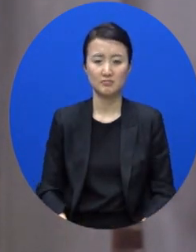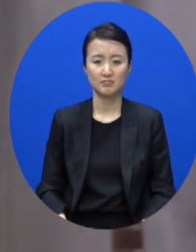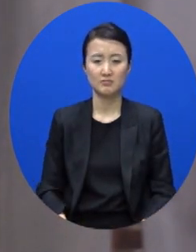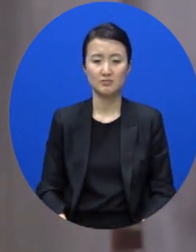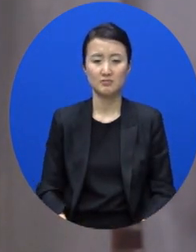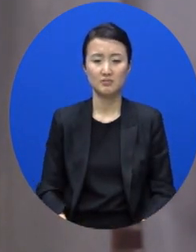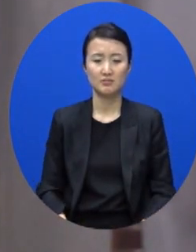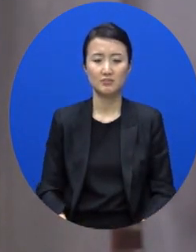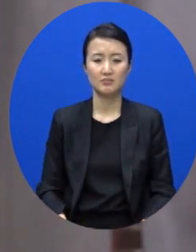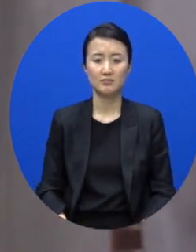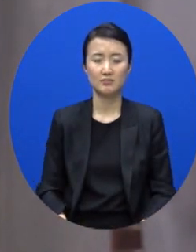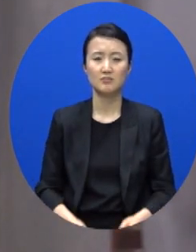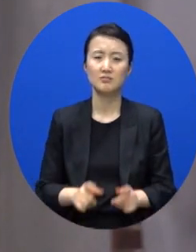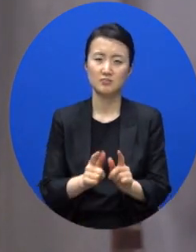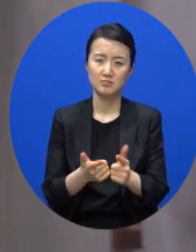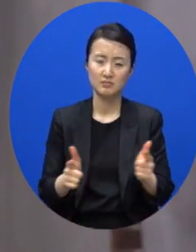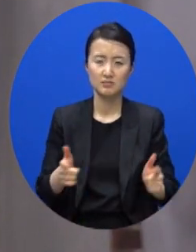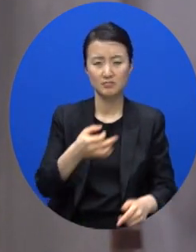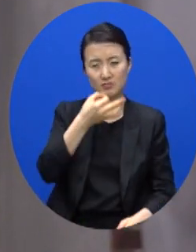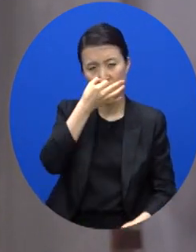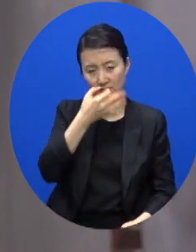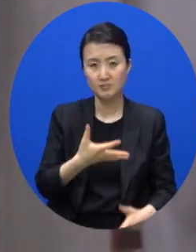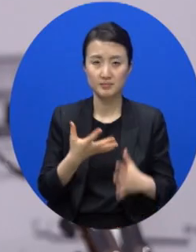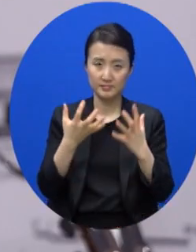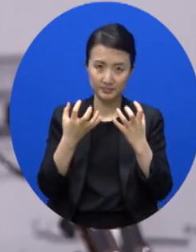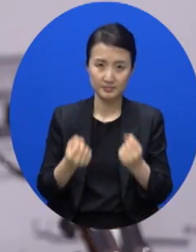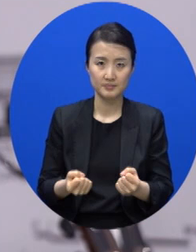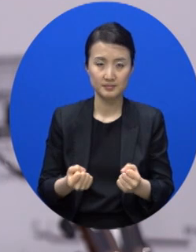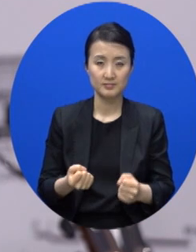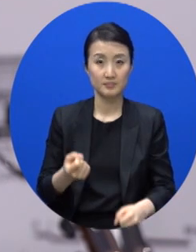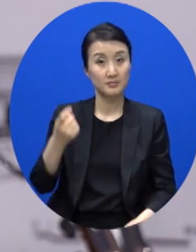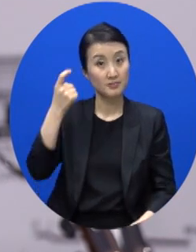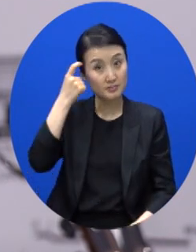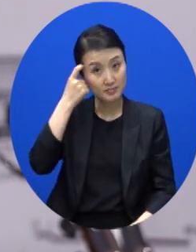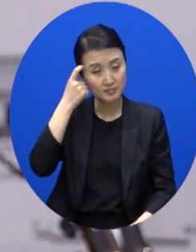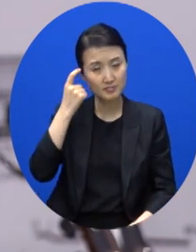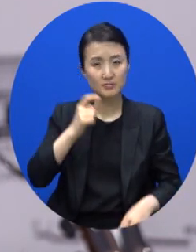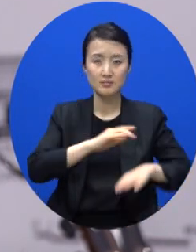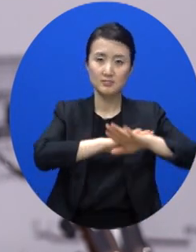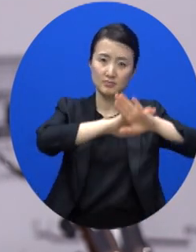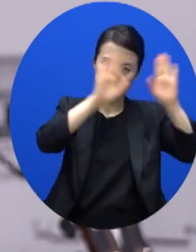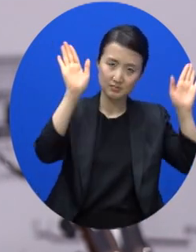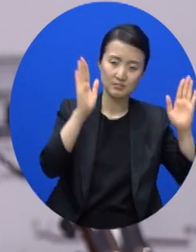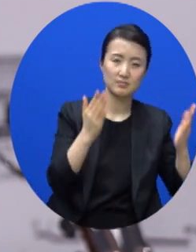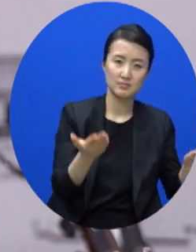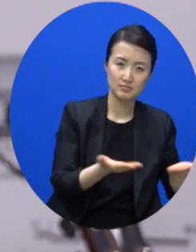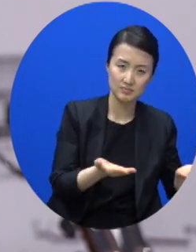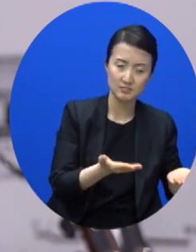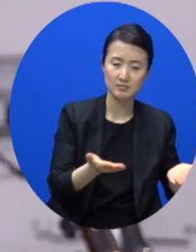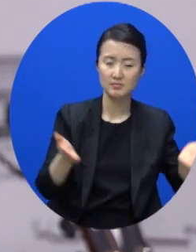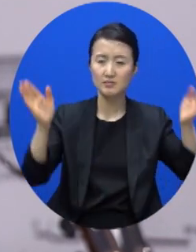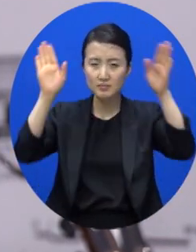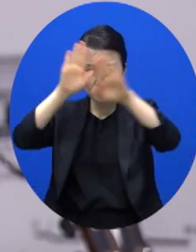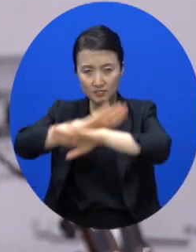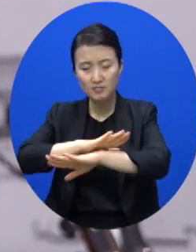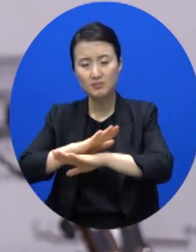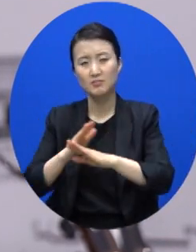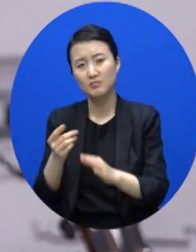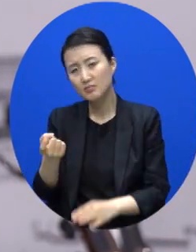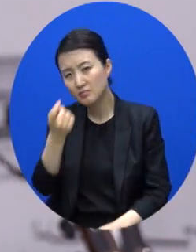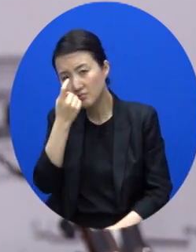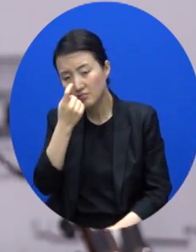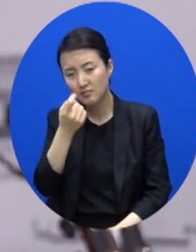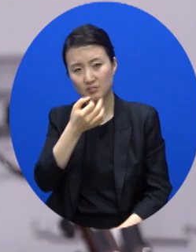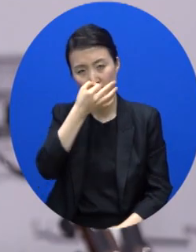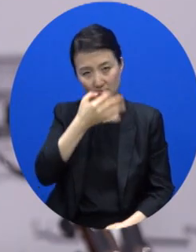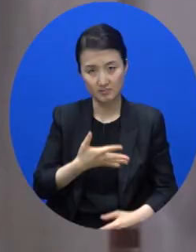많은 어려움이 있었죠. 왜냐? 주경 야독을 해야 되기 때문에. 그래서